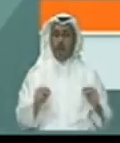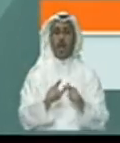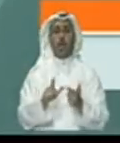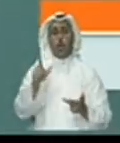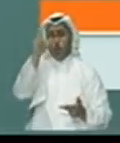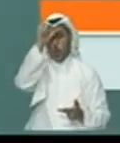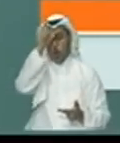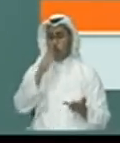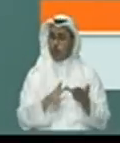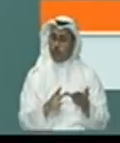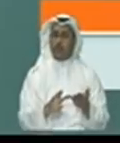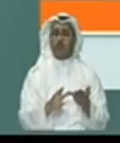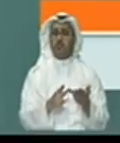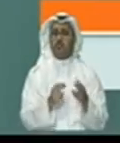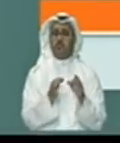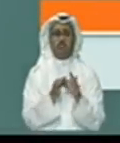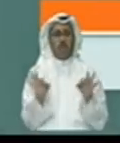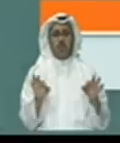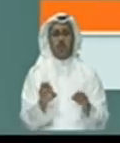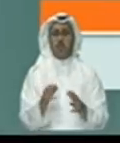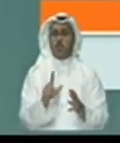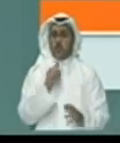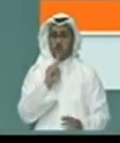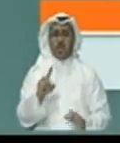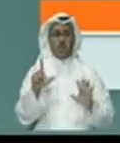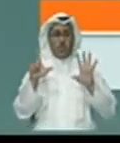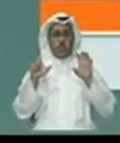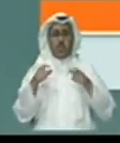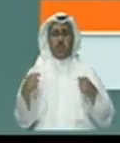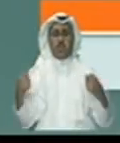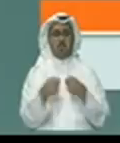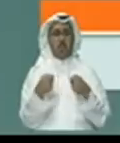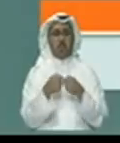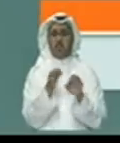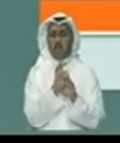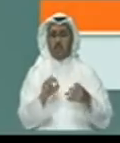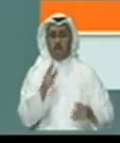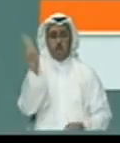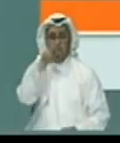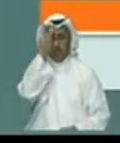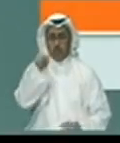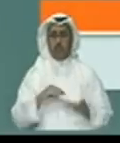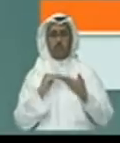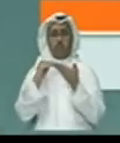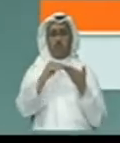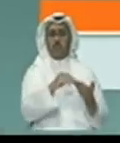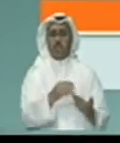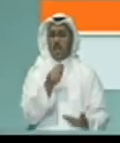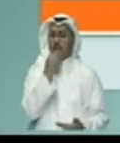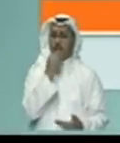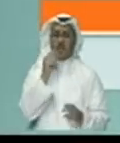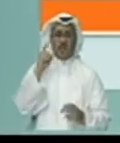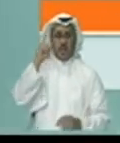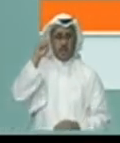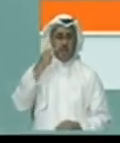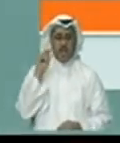وتركيا، وتكلفة إجمالية تجاوزت 170 مليون دولار في قطاعات الغذاء الصحة والتعليم وغيرها.